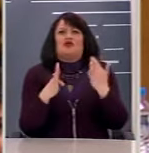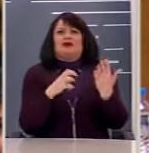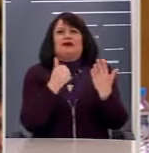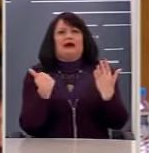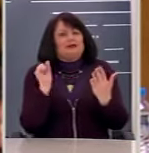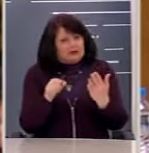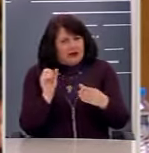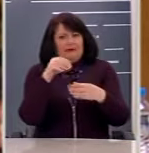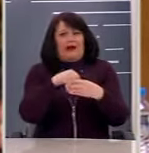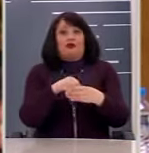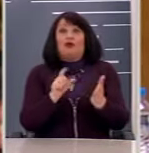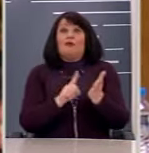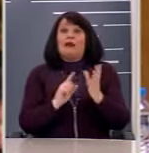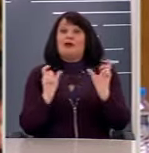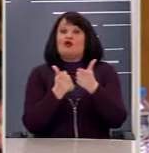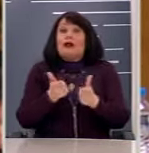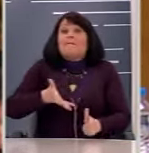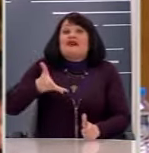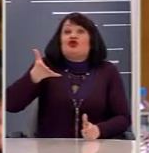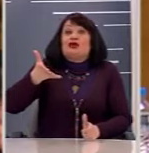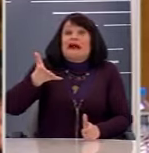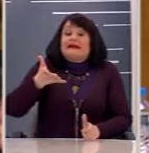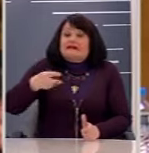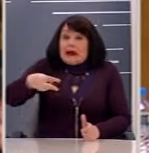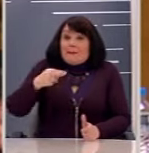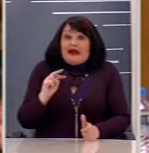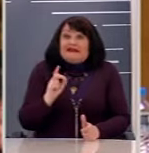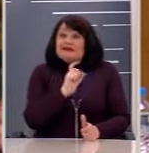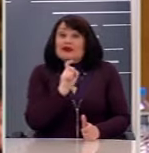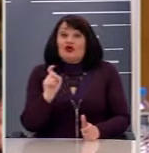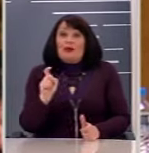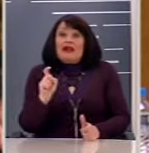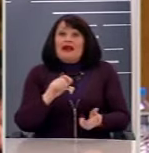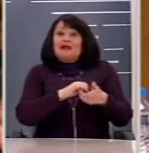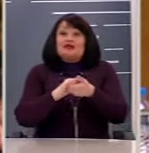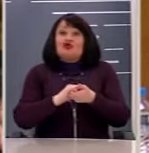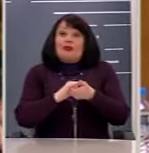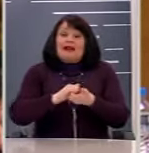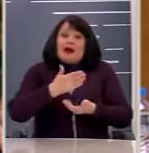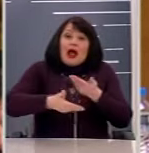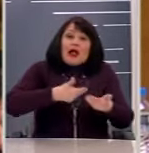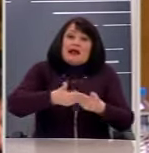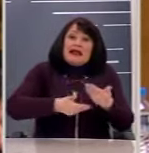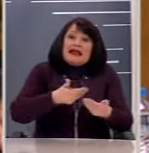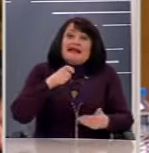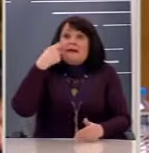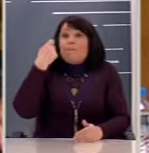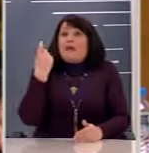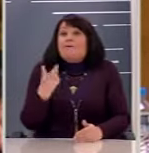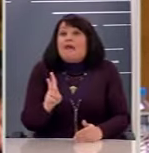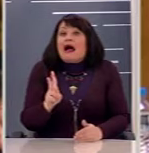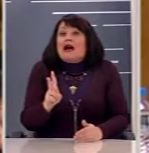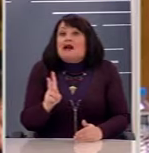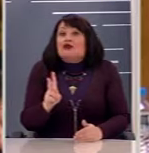Μητσοτάκη να απαντήσει πού πήγαν τα εκατομμύρια που συγκέντρωσε το Σωματείο Αλληλεγγύης της ΑΕΜΗΣ της μητέρας του για